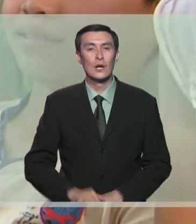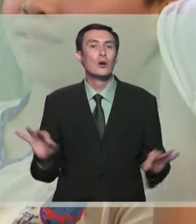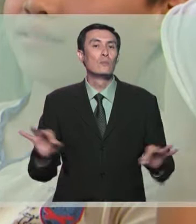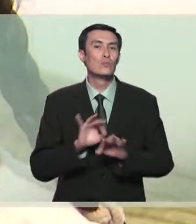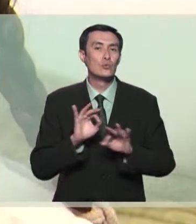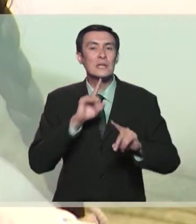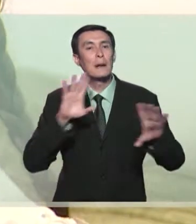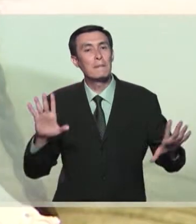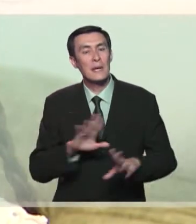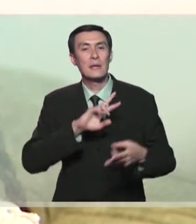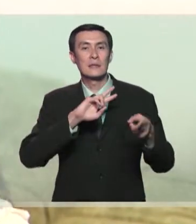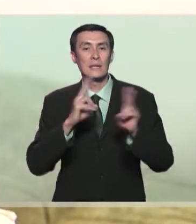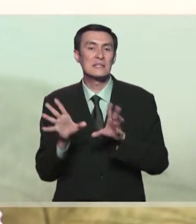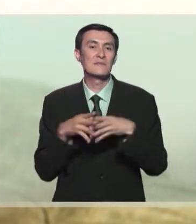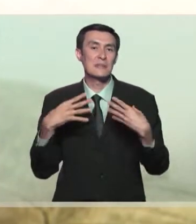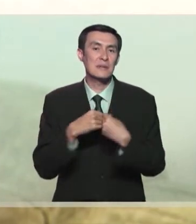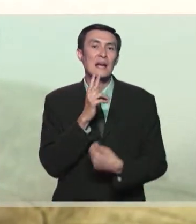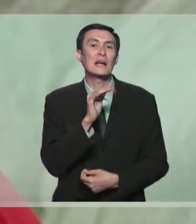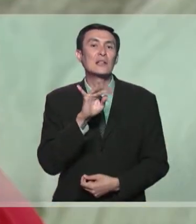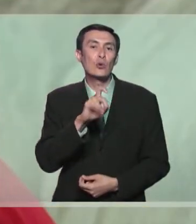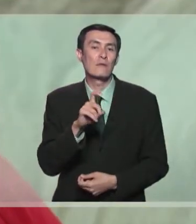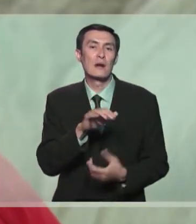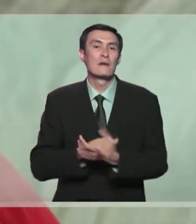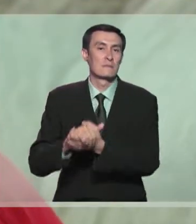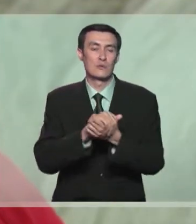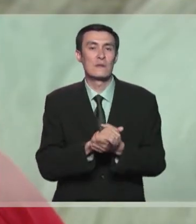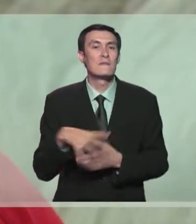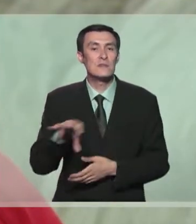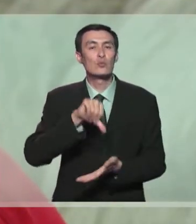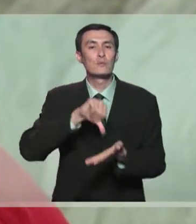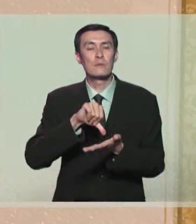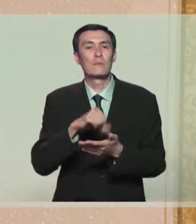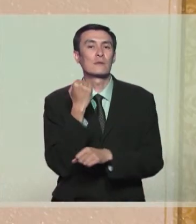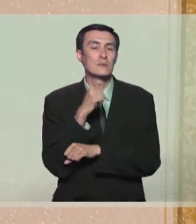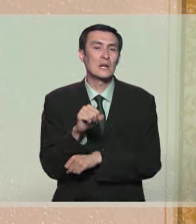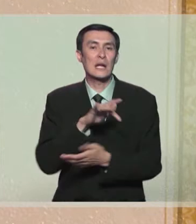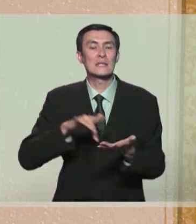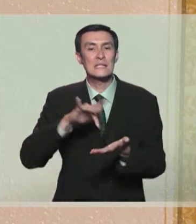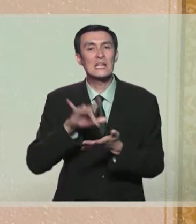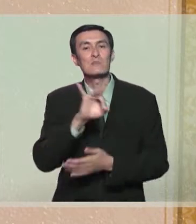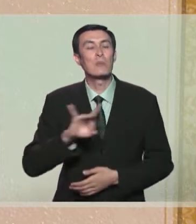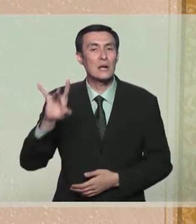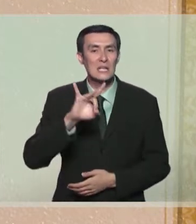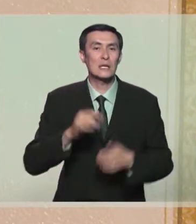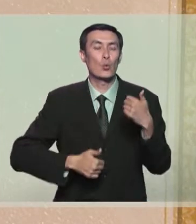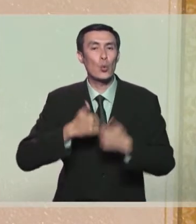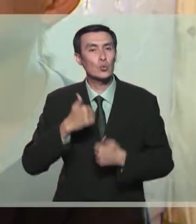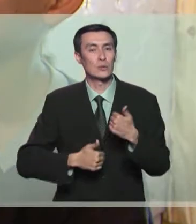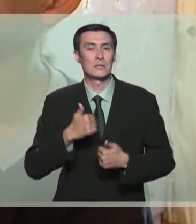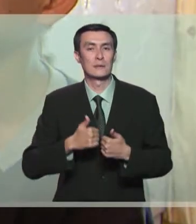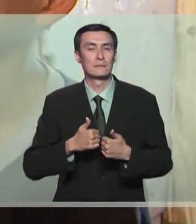Музыка, пение и танцы в семье Кадыровых объединяют всех. Они выступают и побеждают на городских и республиканских